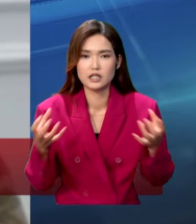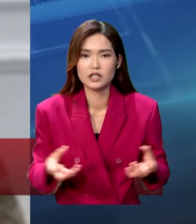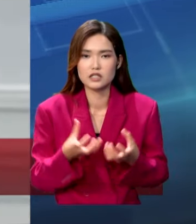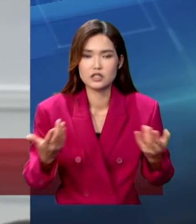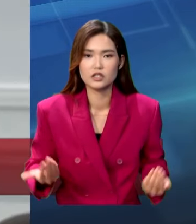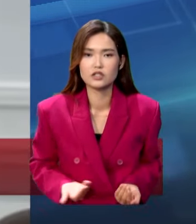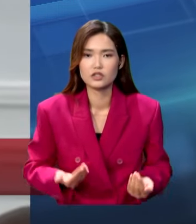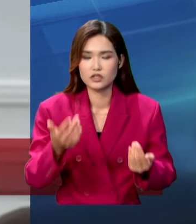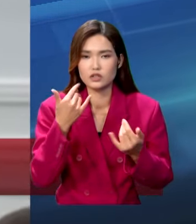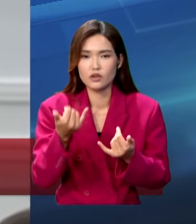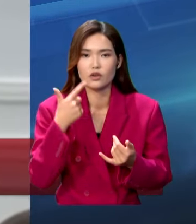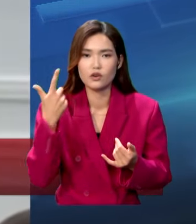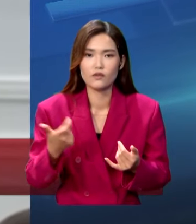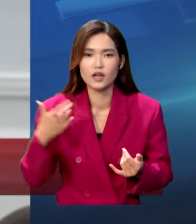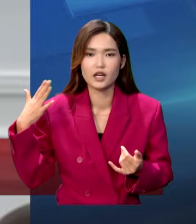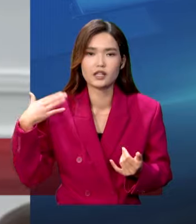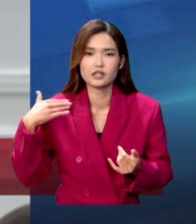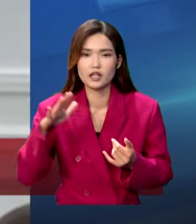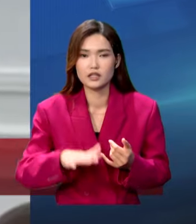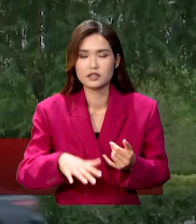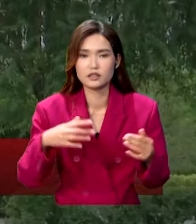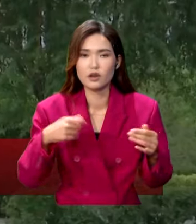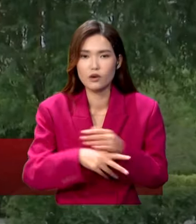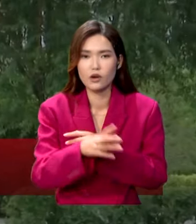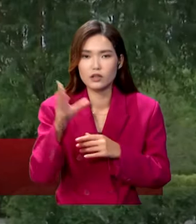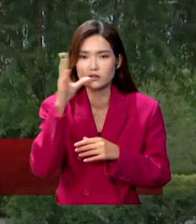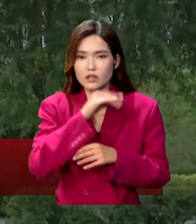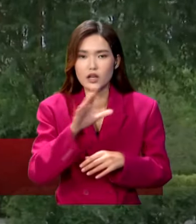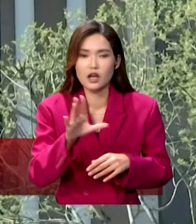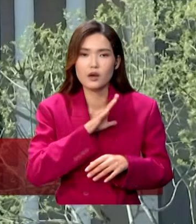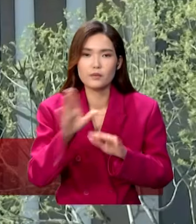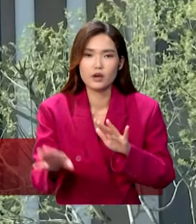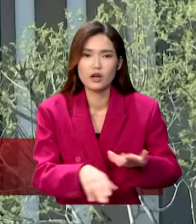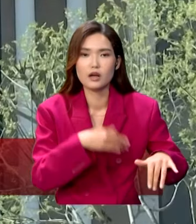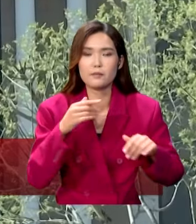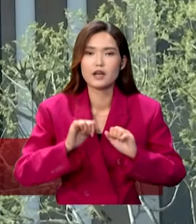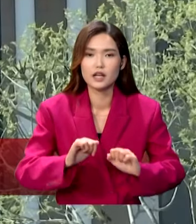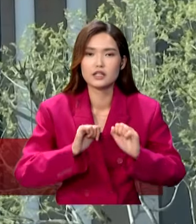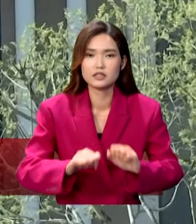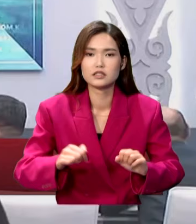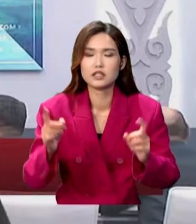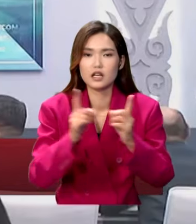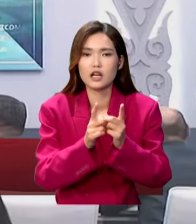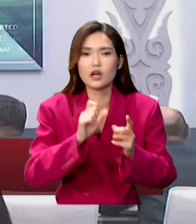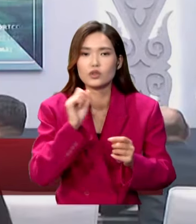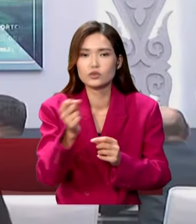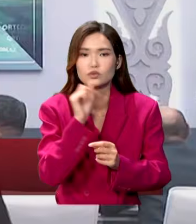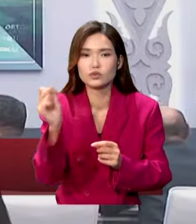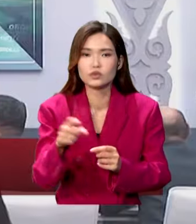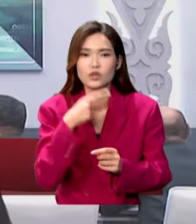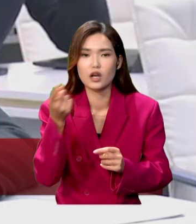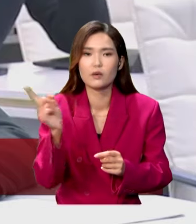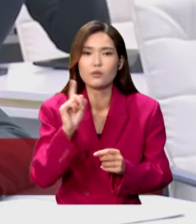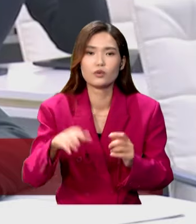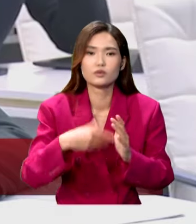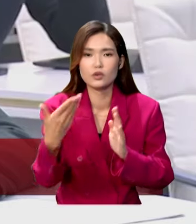ребят напомнил он военным начальником и сразу после обеда делегация От Министерства обороны вышла на брифинг перед журналистами вопросов